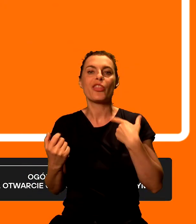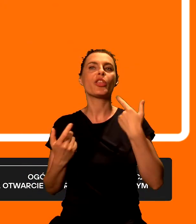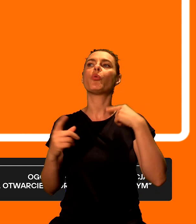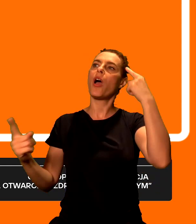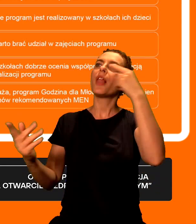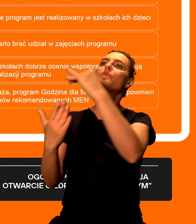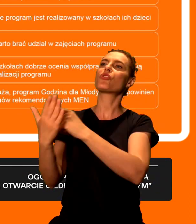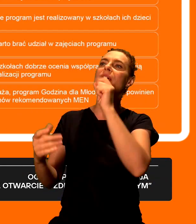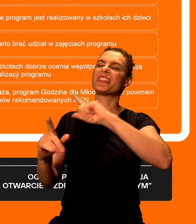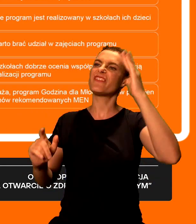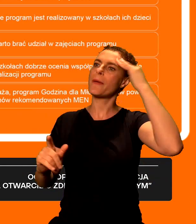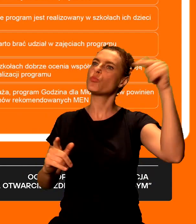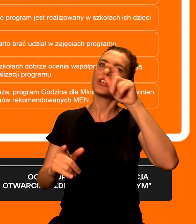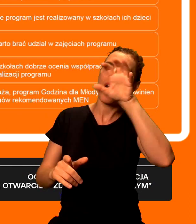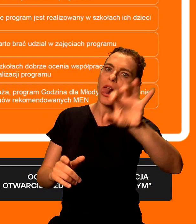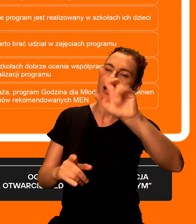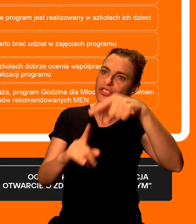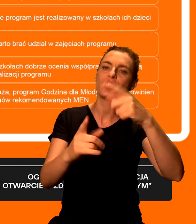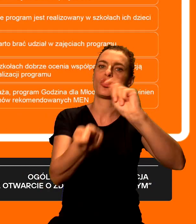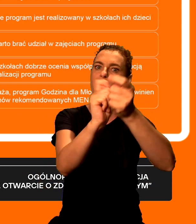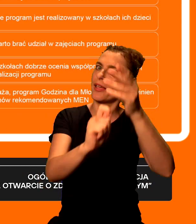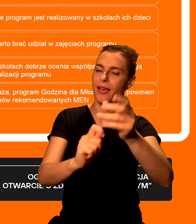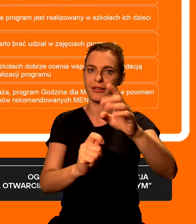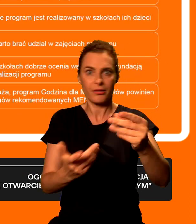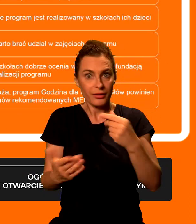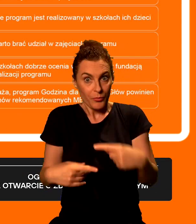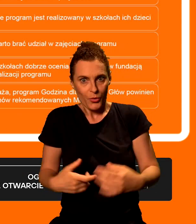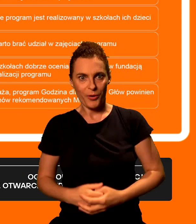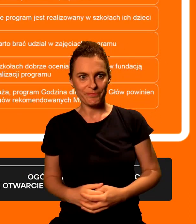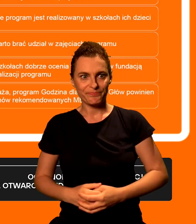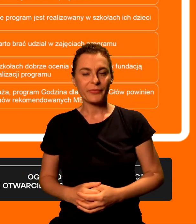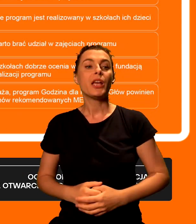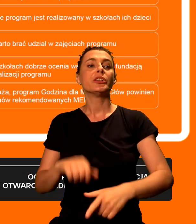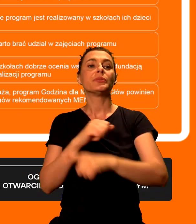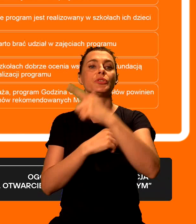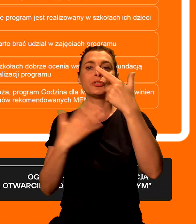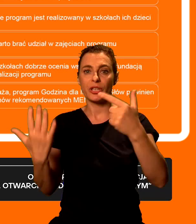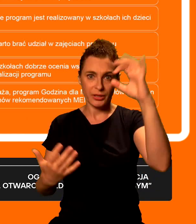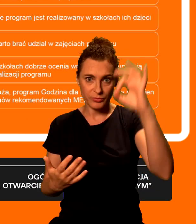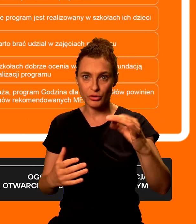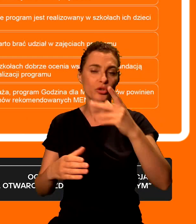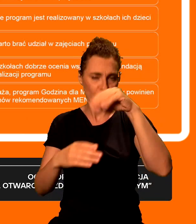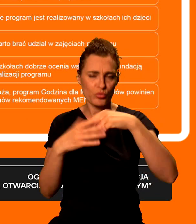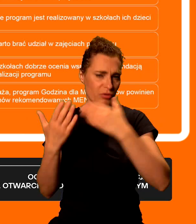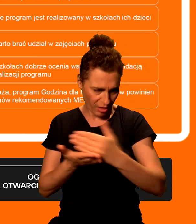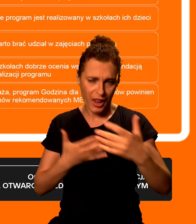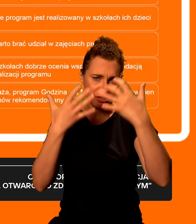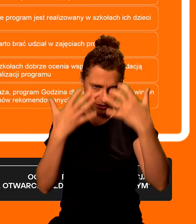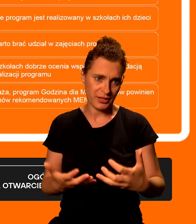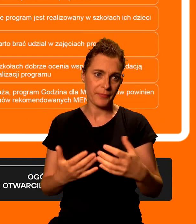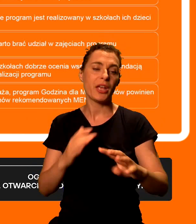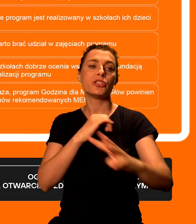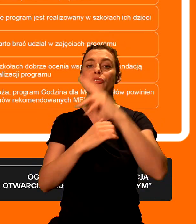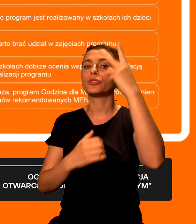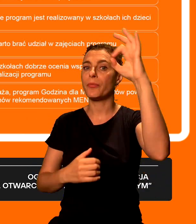na to. Słuchajcie, ogólne opinie o programie. 77% szkół chce uczestniczyć w tym programie dalej.